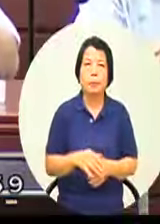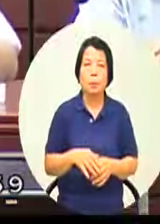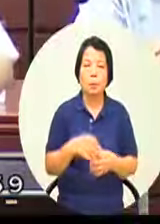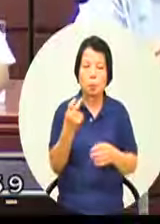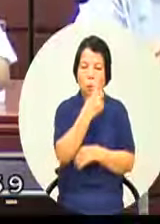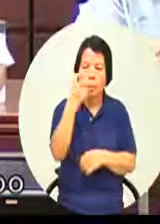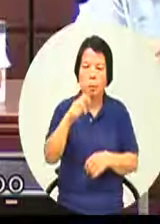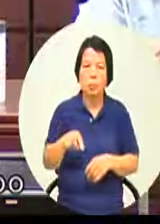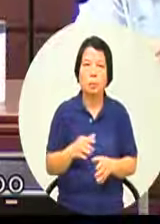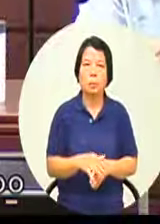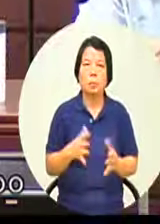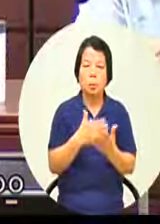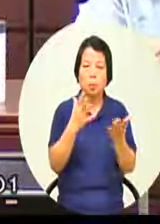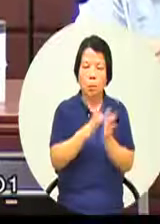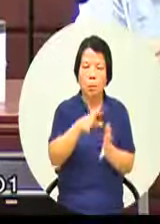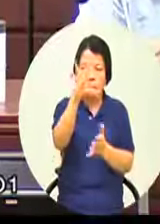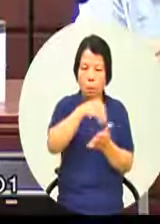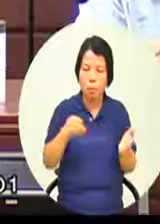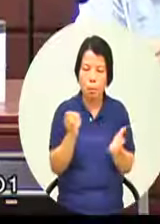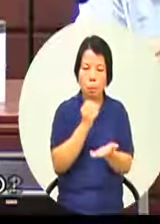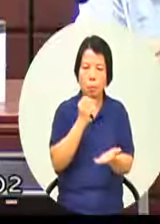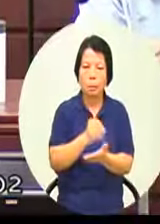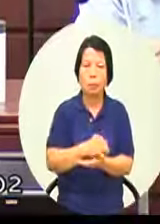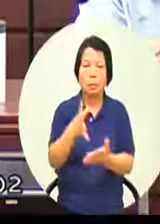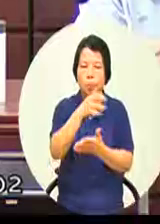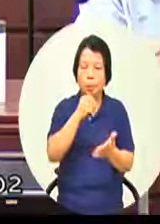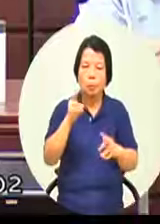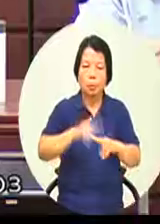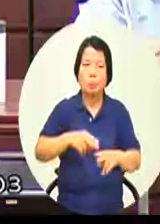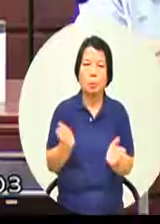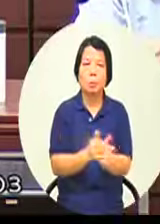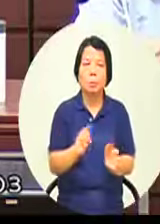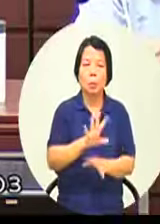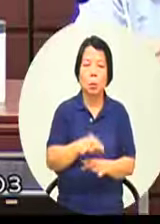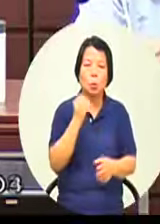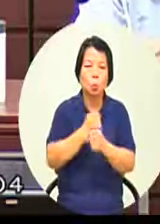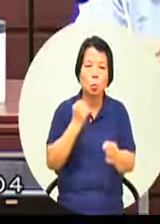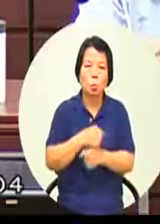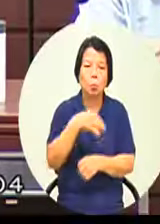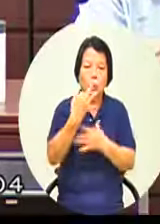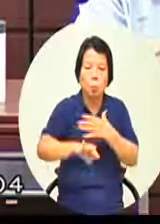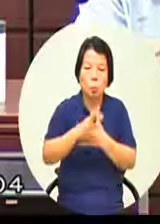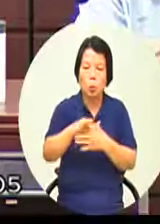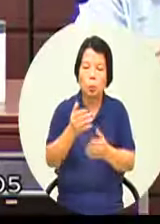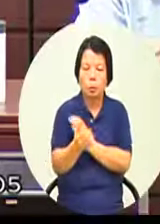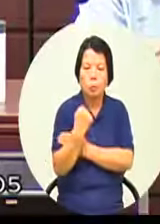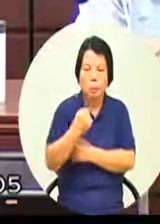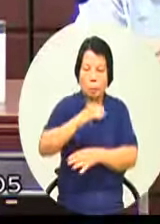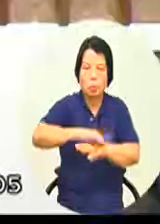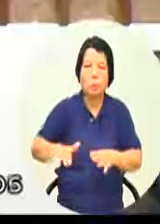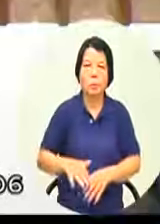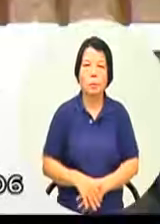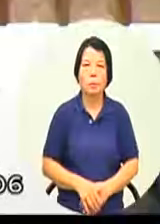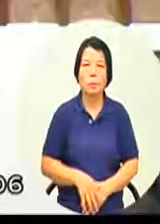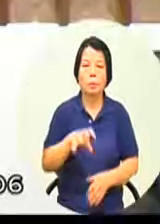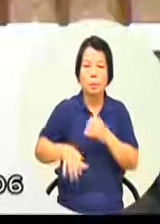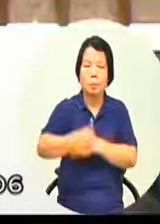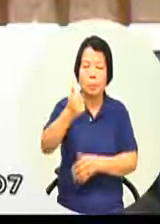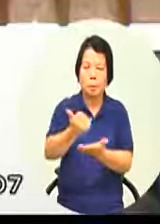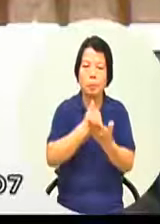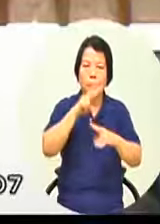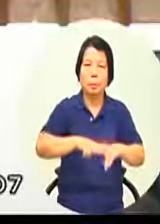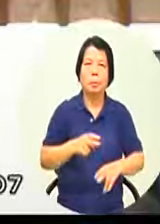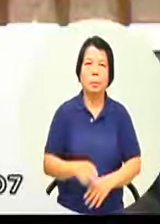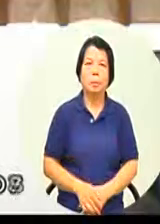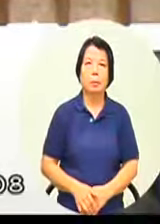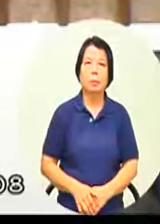了以后，我们要把它下降下来啊。但是呢，做得不够的地方，我们会继续努力。 谢谢局长，局长你请坐。